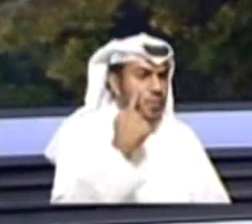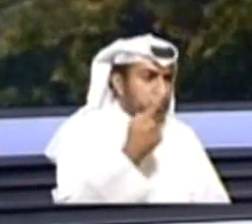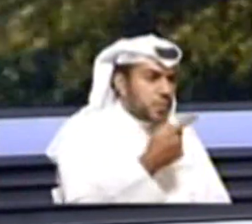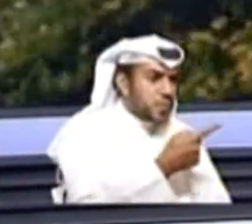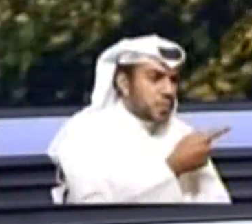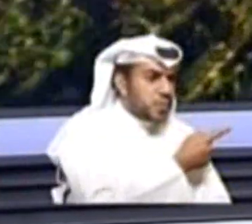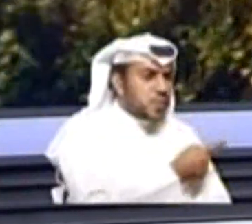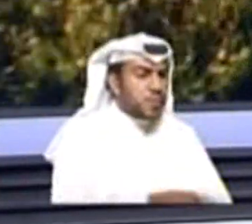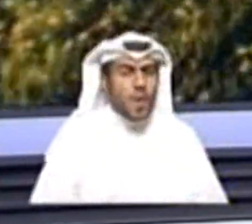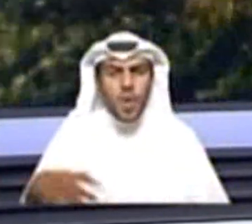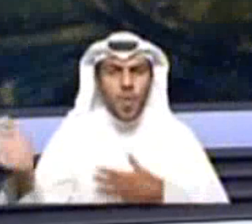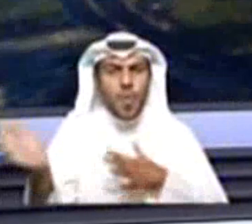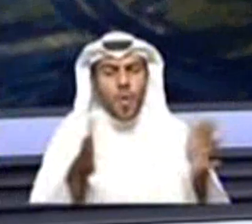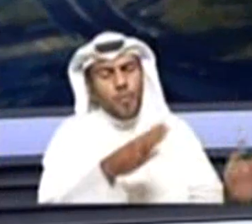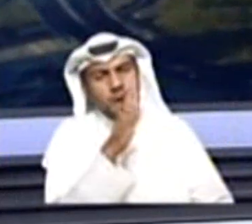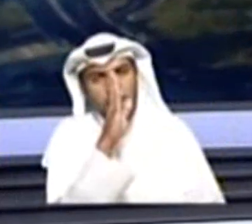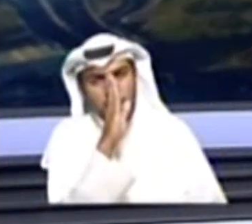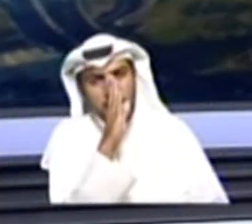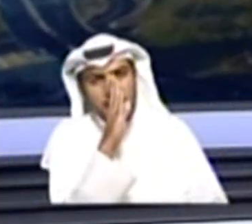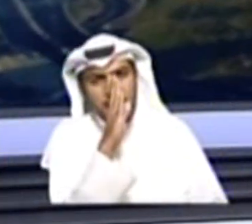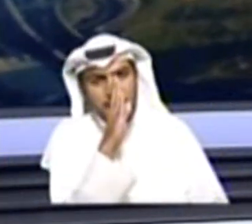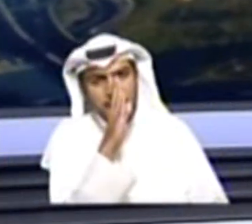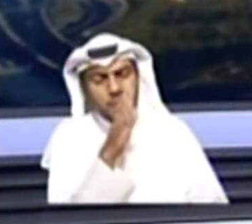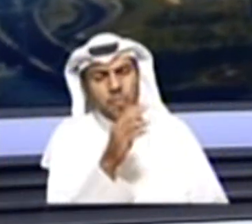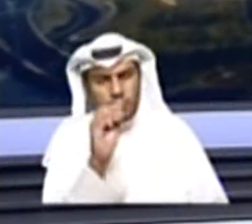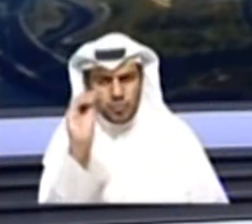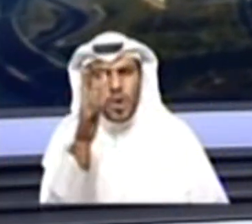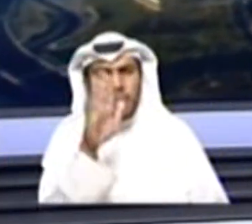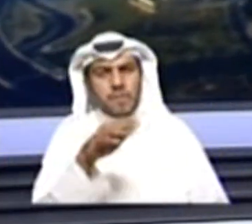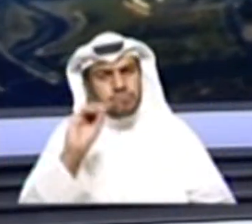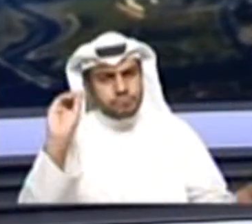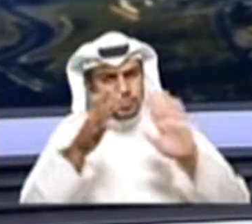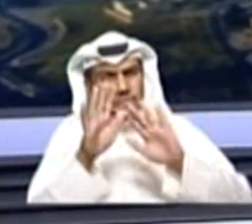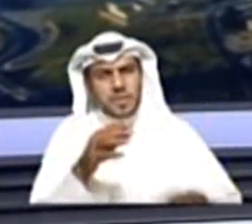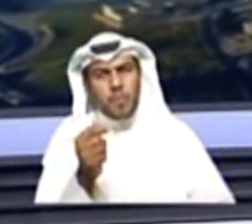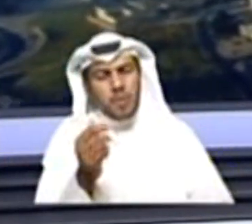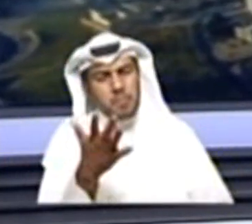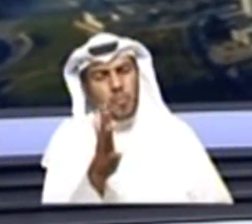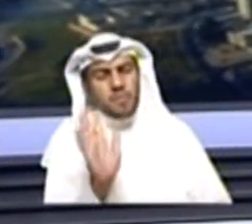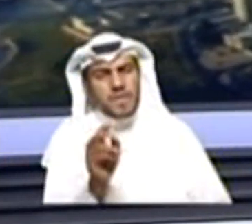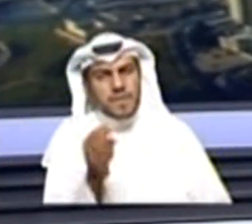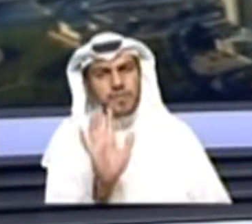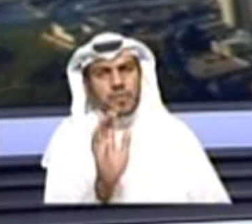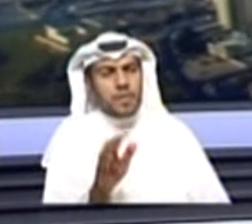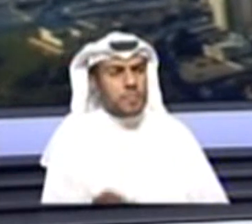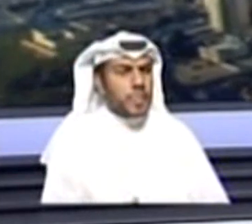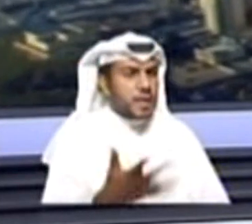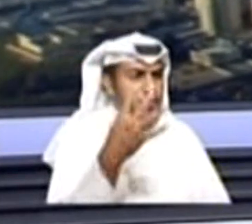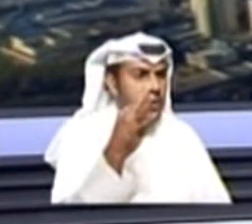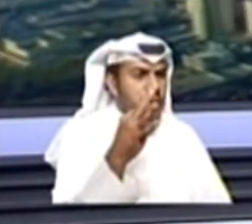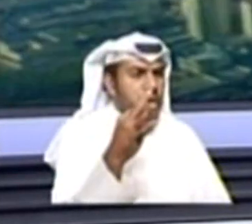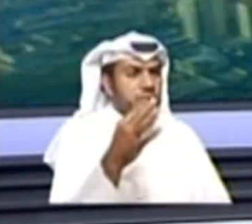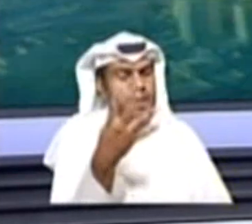نشاط ملحوظ خفيف يوم الاثنين والثلاثة، فرصة لإثارة الغبار خاصة على المناطق البرية والمكشوفة، 35 إلى